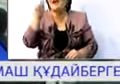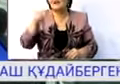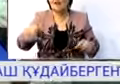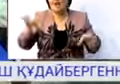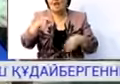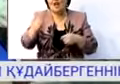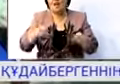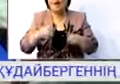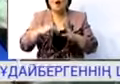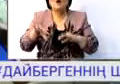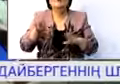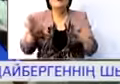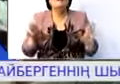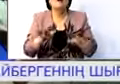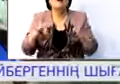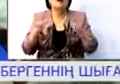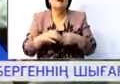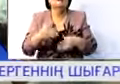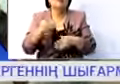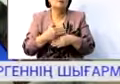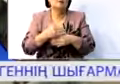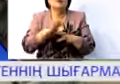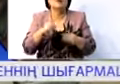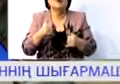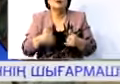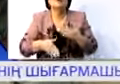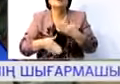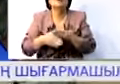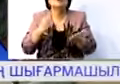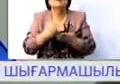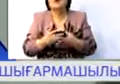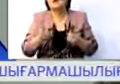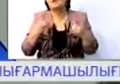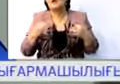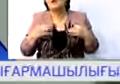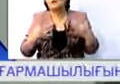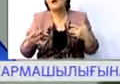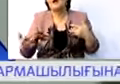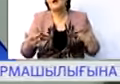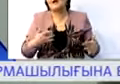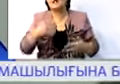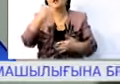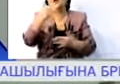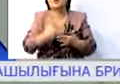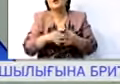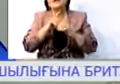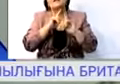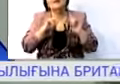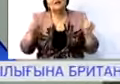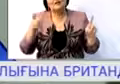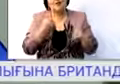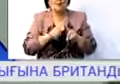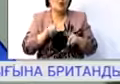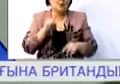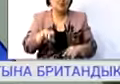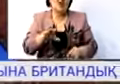басқарып, аудандағы фольклорлық ансамбль кештерін әлі күнге дейін сүйемелдеп келеді. Мерейтойға арналған концерттік бағдарламаның ерекшелігі де